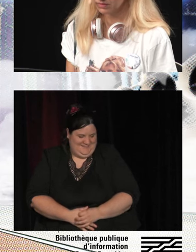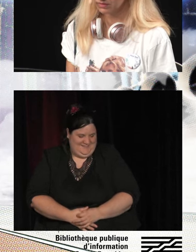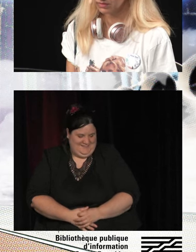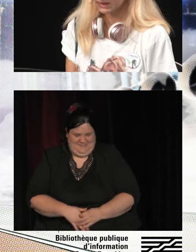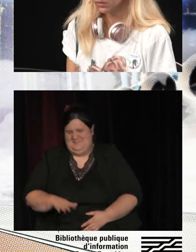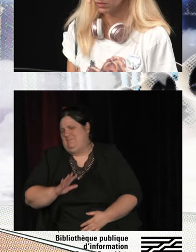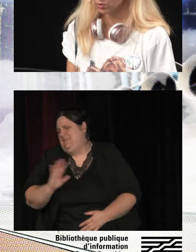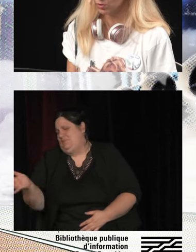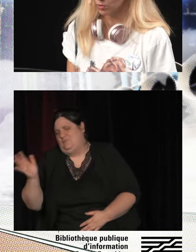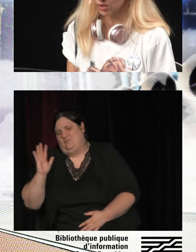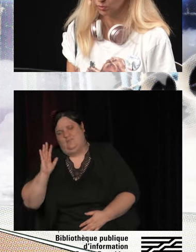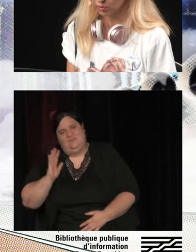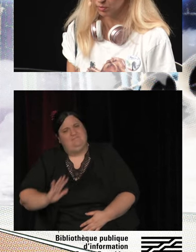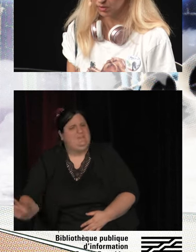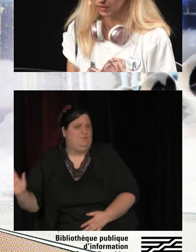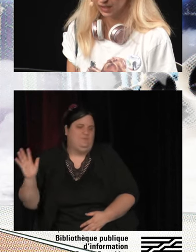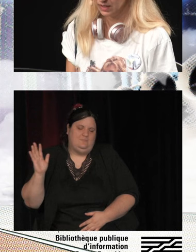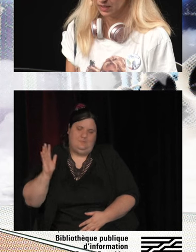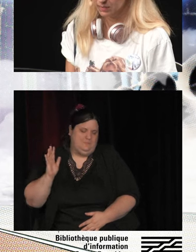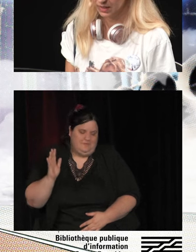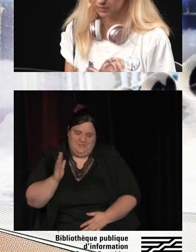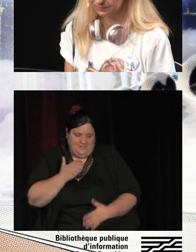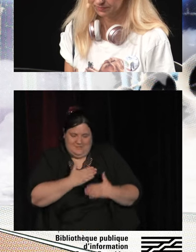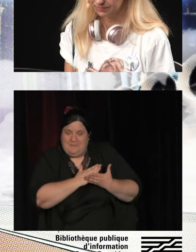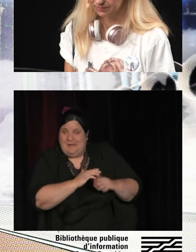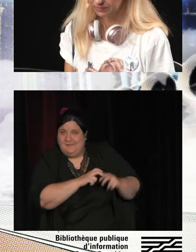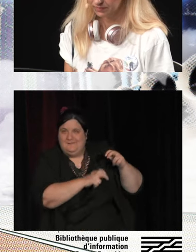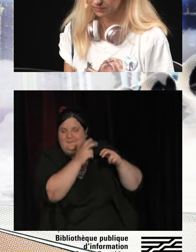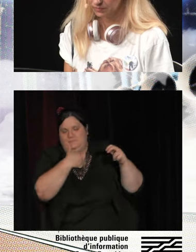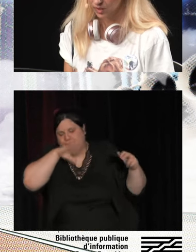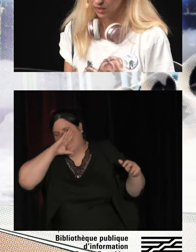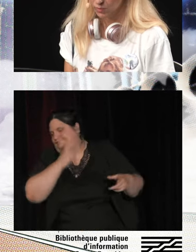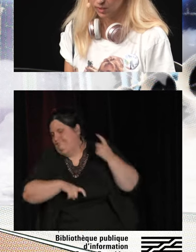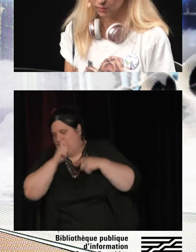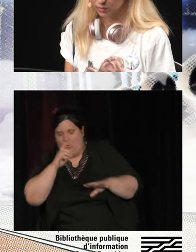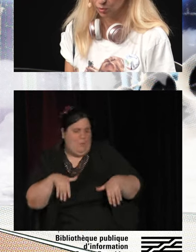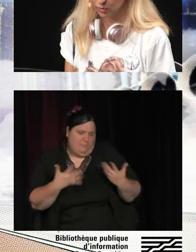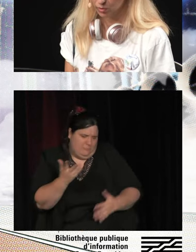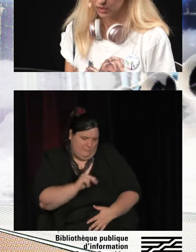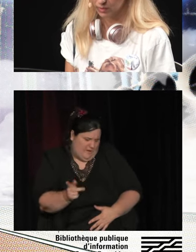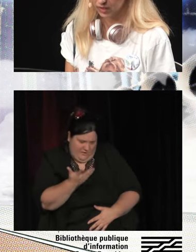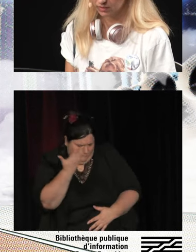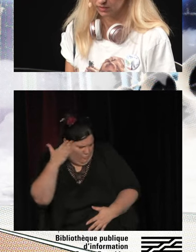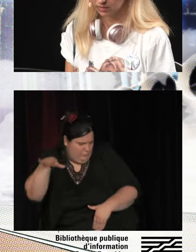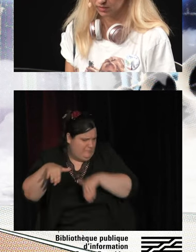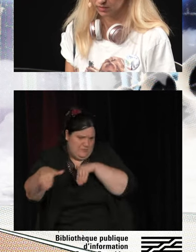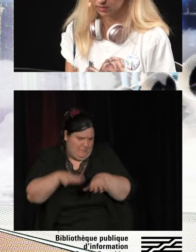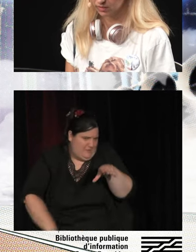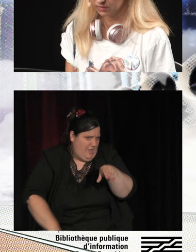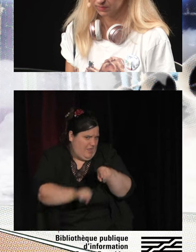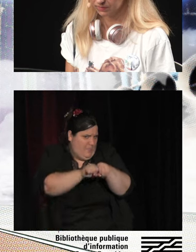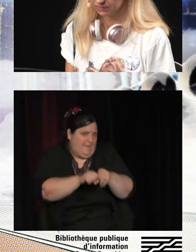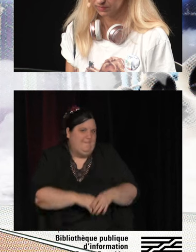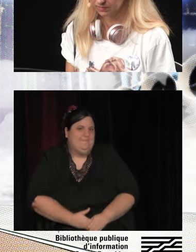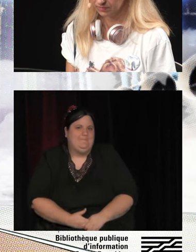Okay. Bah non, tu construis ton truc pour... voilà. C'est pas grave, on fait autrement quand c'est comme ça.